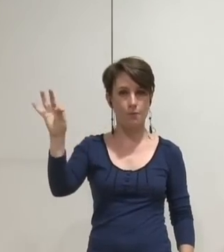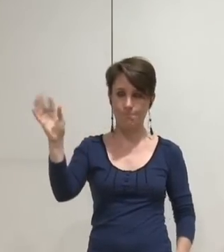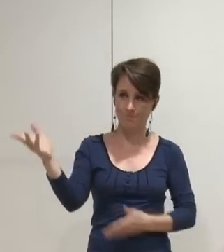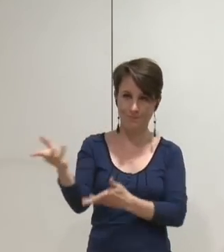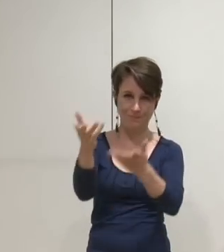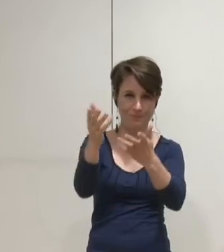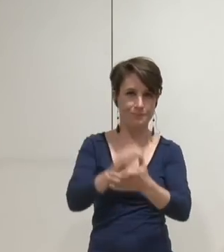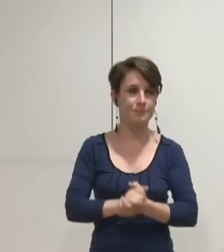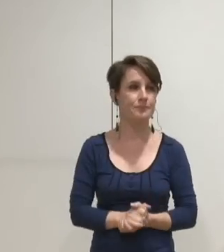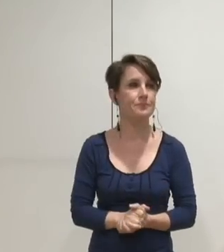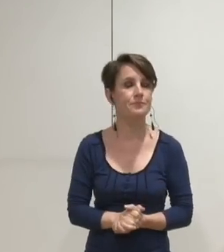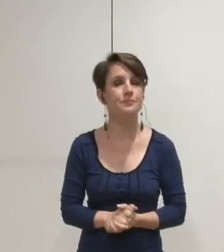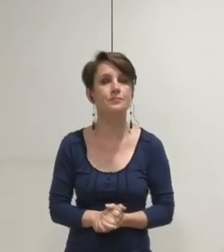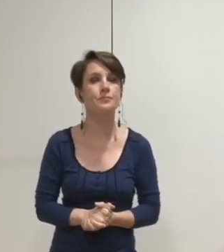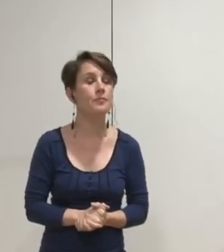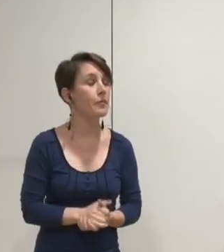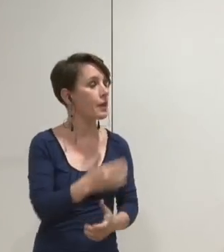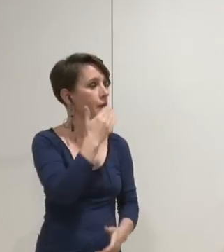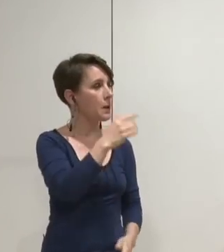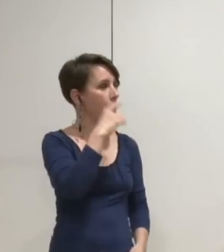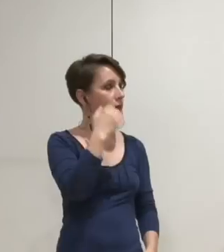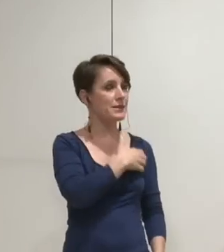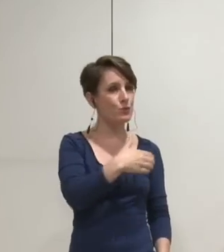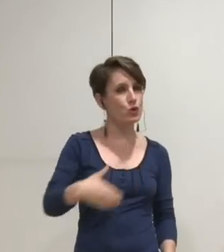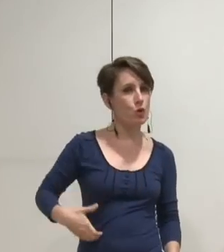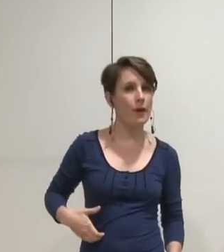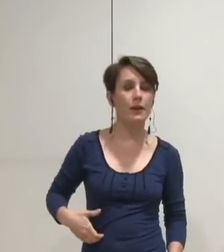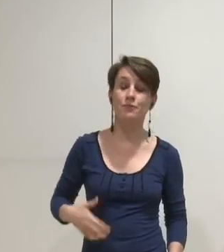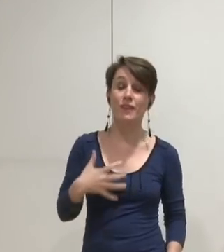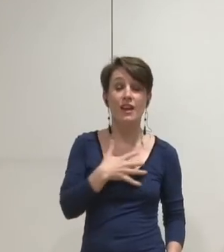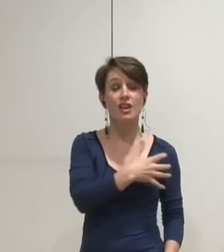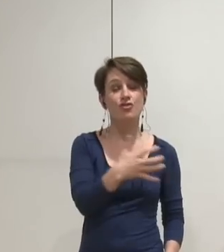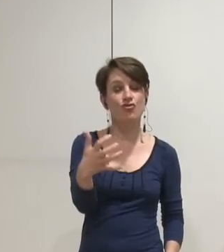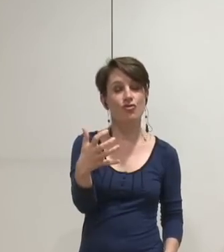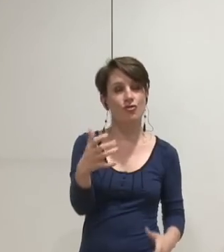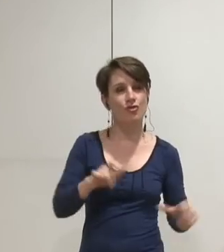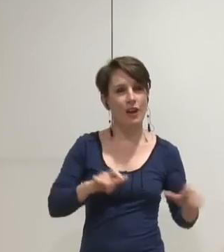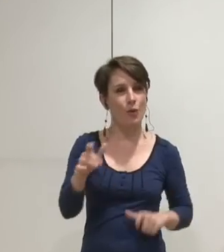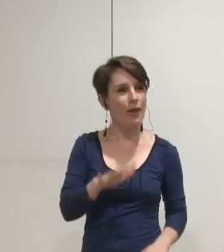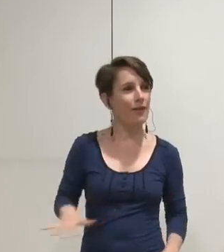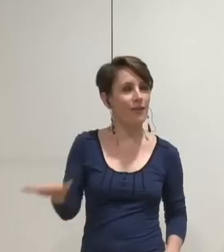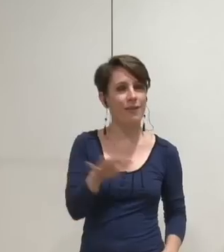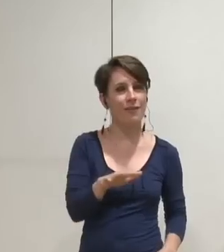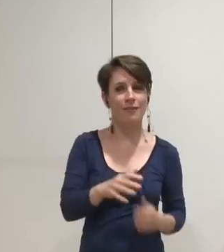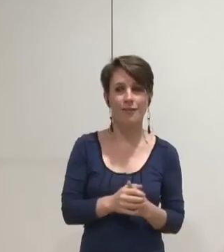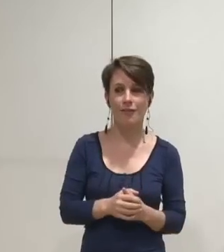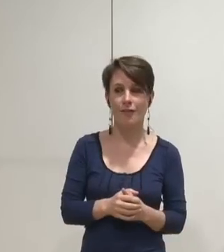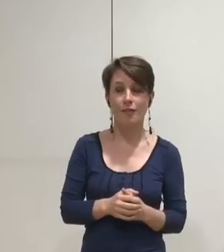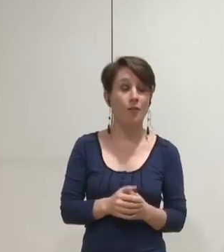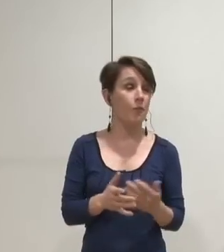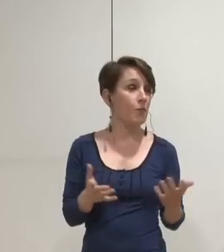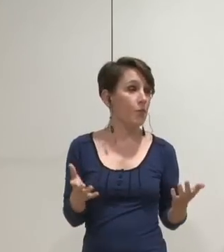prie merci Monsieur le Maire mes chers collègues après quelques approximations